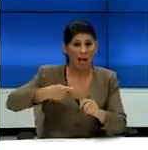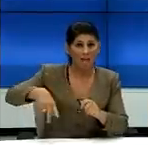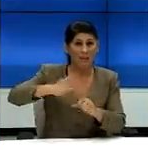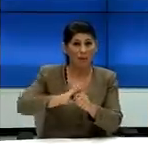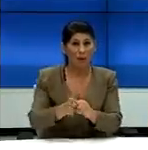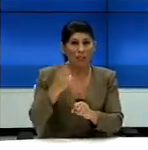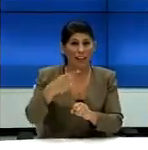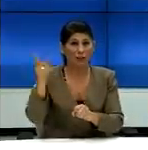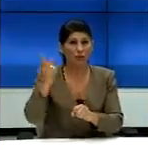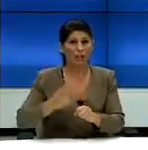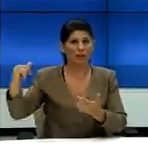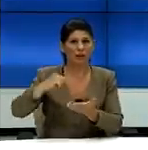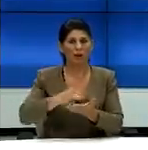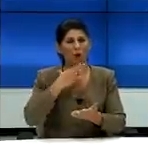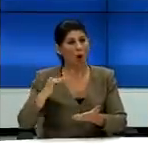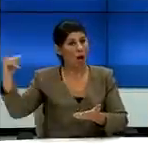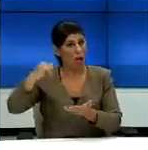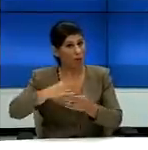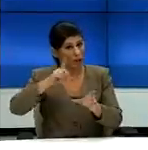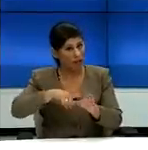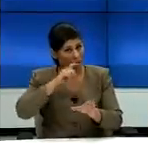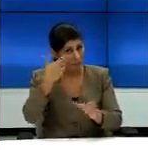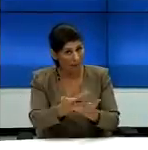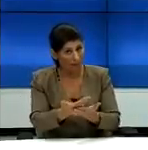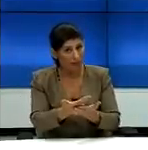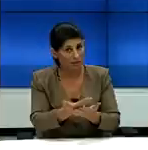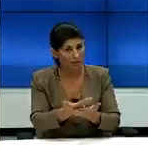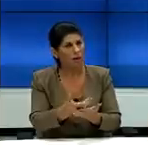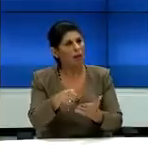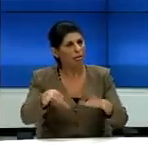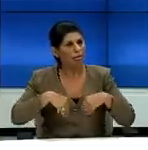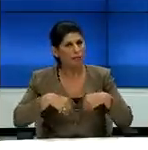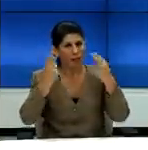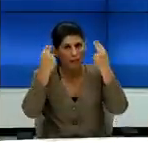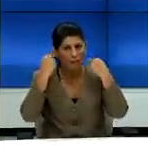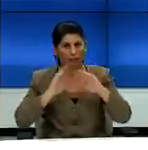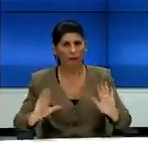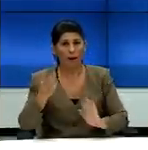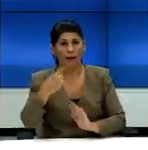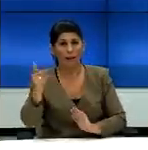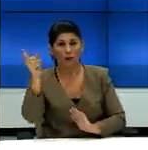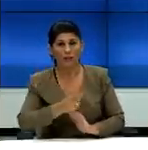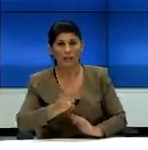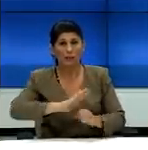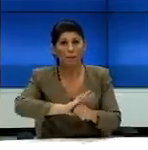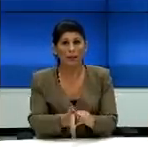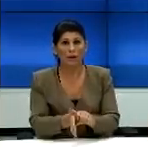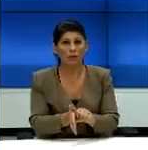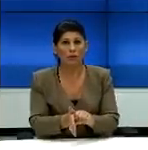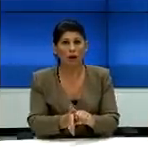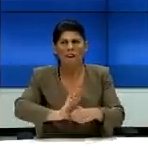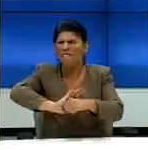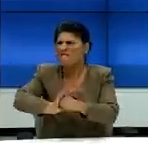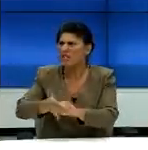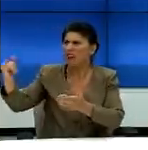αεροπλάνα. Γιατί έτσι απέτυχαν οι αεροπορικές εταιρείες. Δεχτήκατε την αύξηση 100% στην πληρότητα των